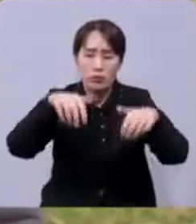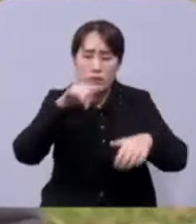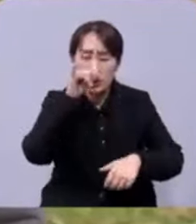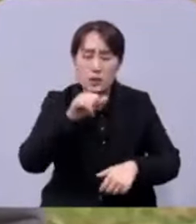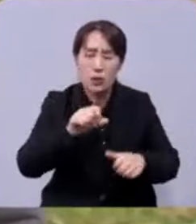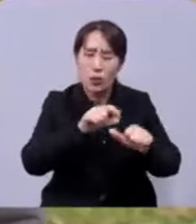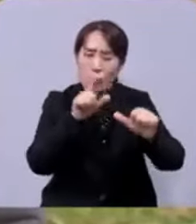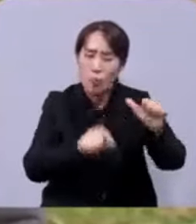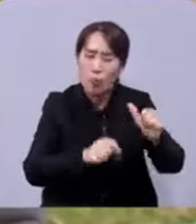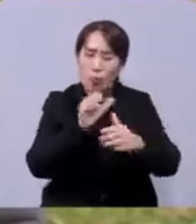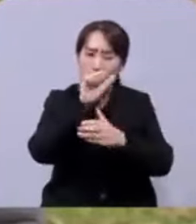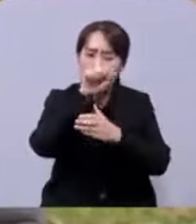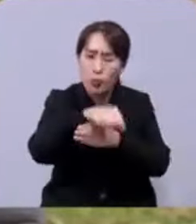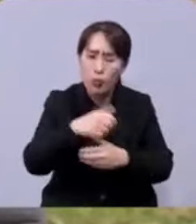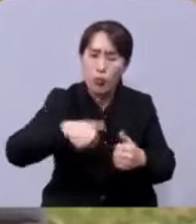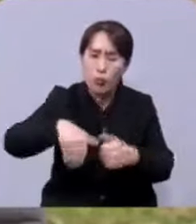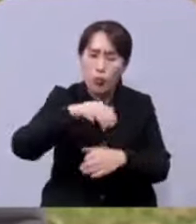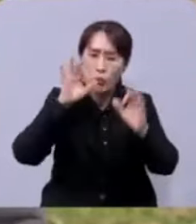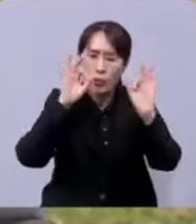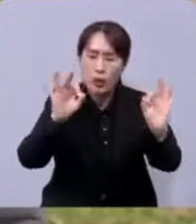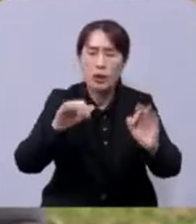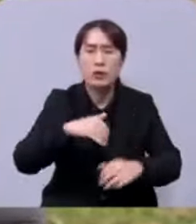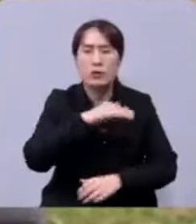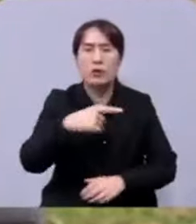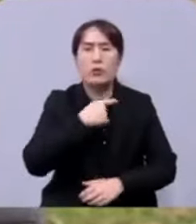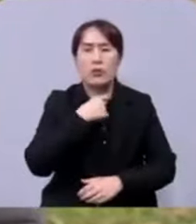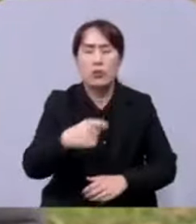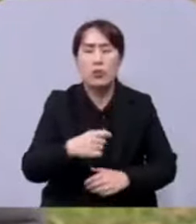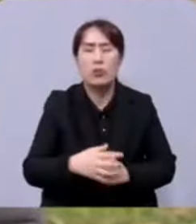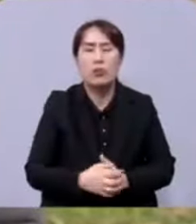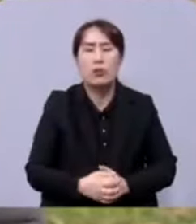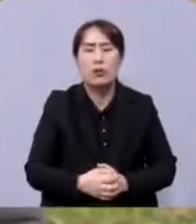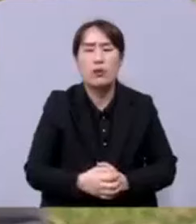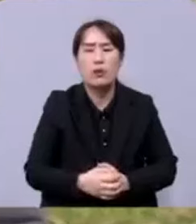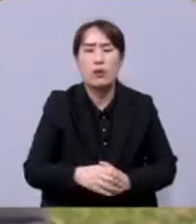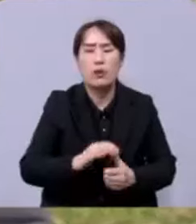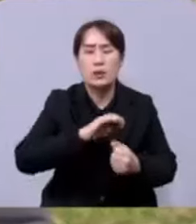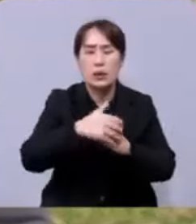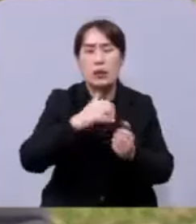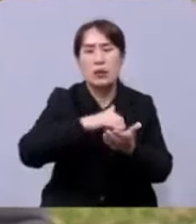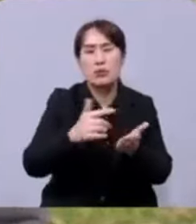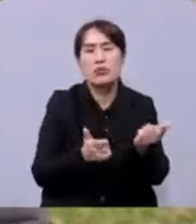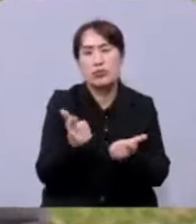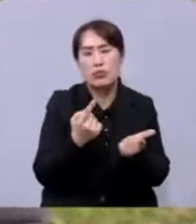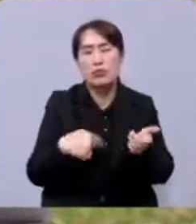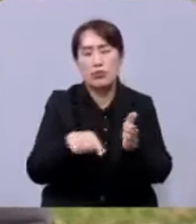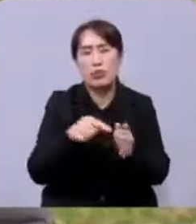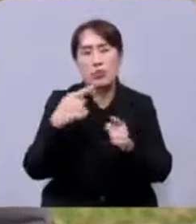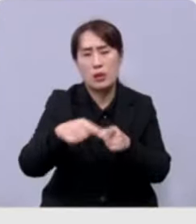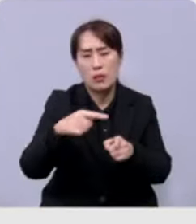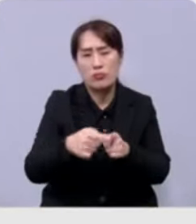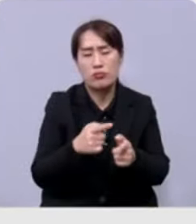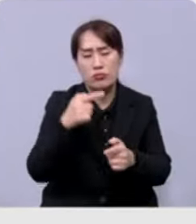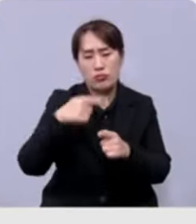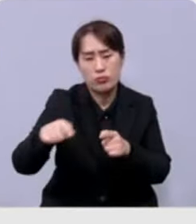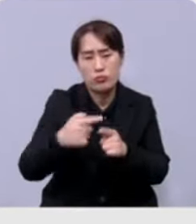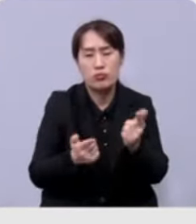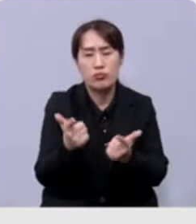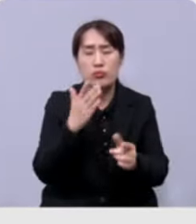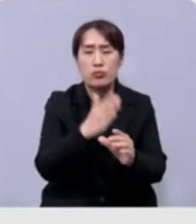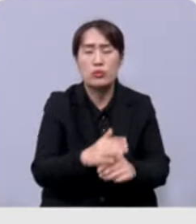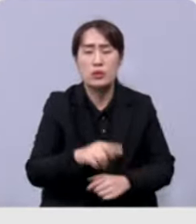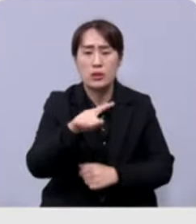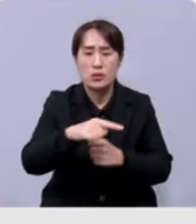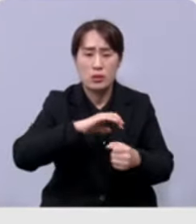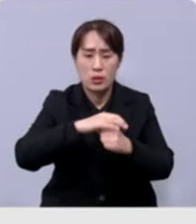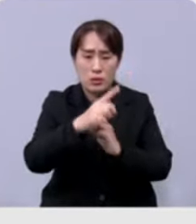달에 열매 상황을 봐서 저희가 원하는 착과수이 사과 양을 좀 조절을 하려고이 같은